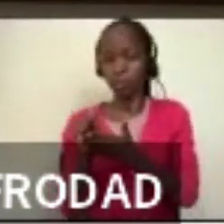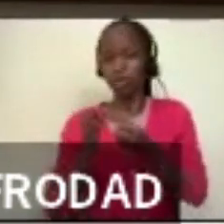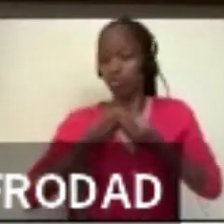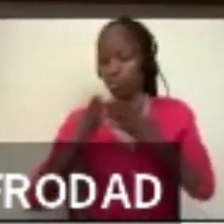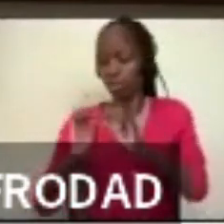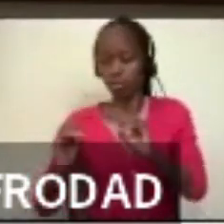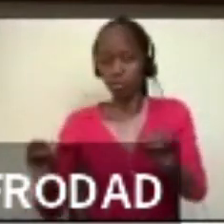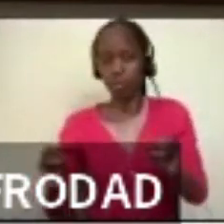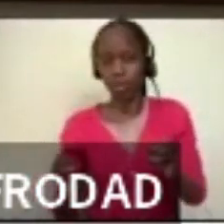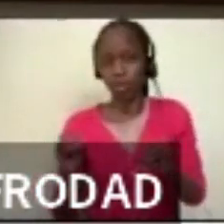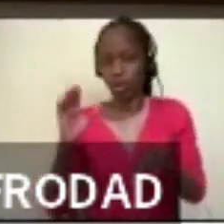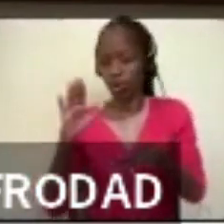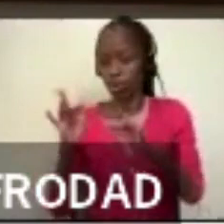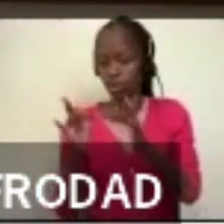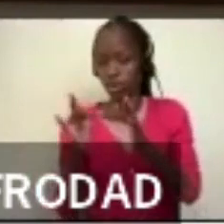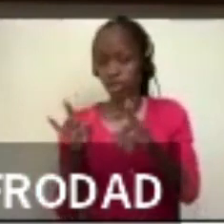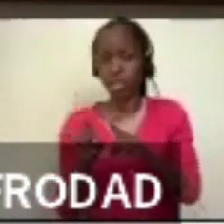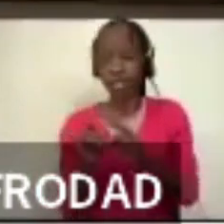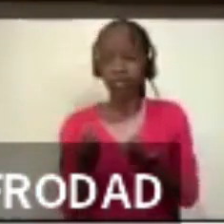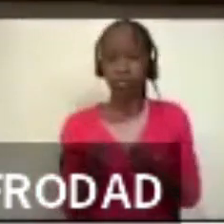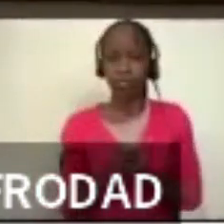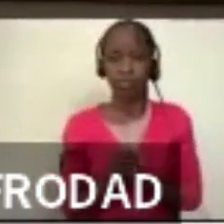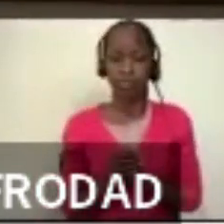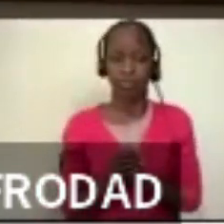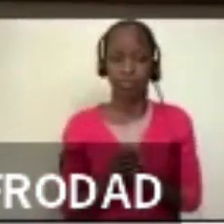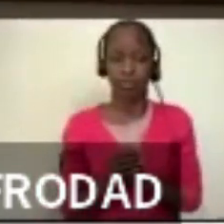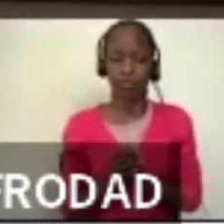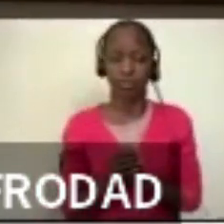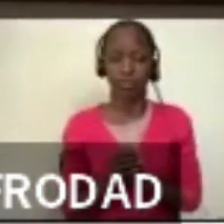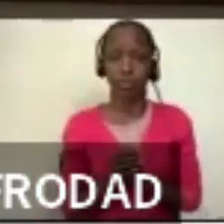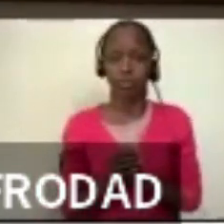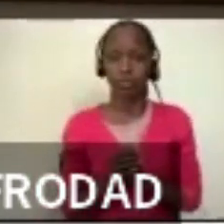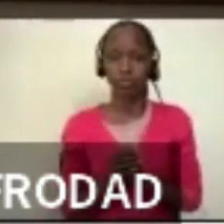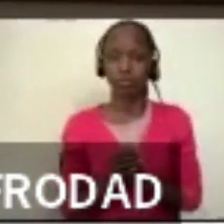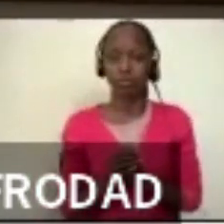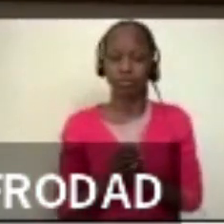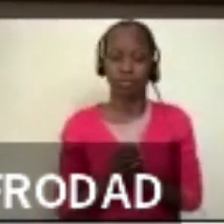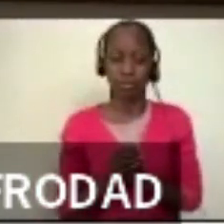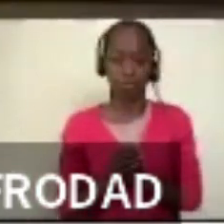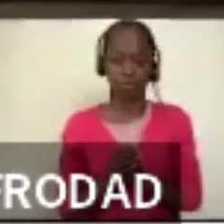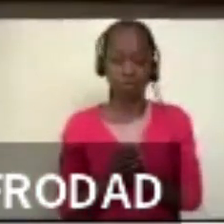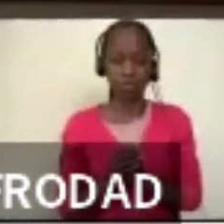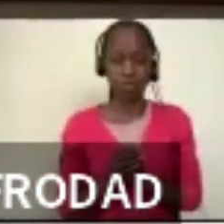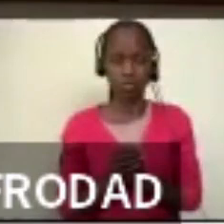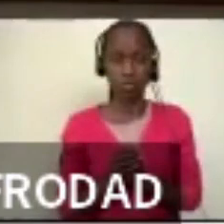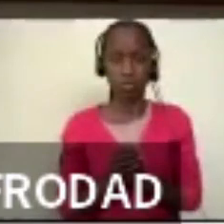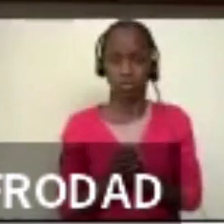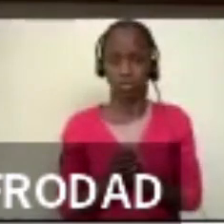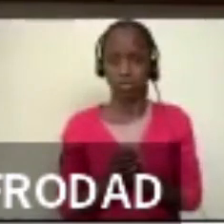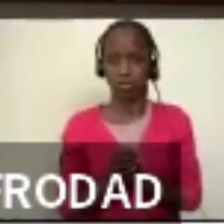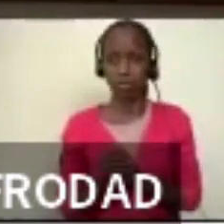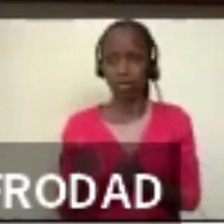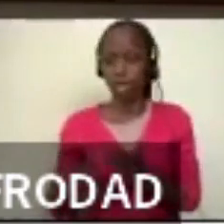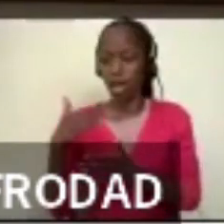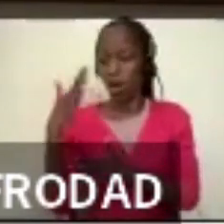Donc, soit on supprime l'article sur le net, soit dès la publication du journal, ils rachètent tous les journaux. Du coup, il n'y a plus